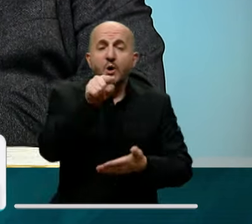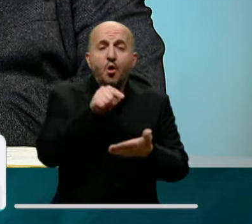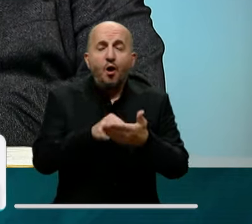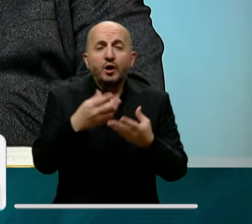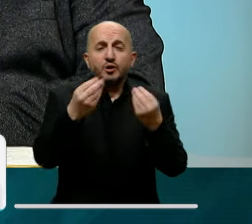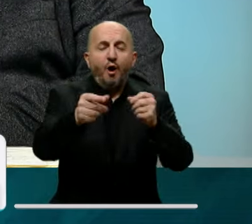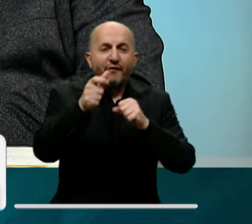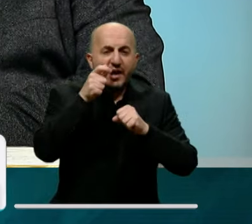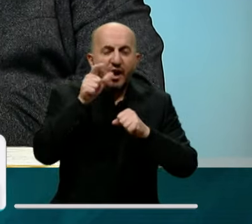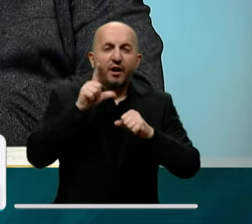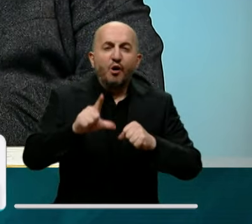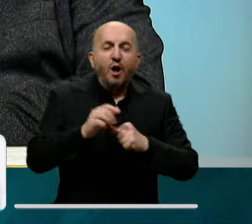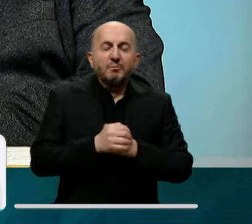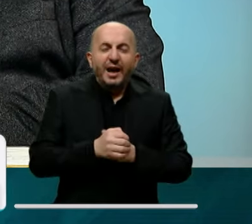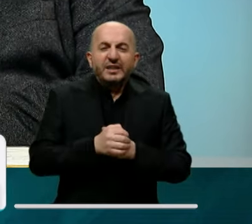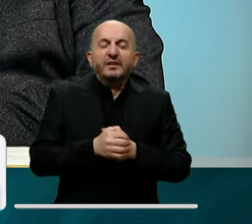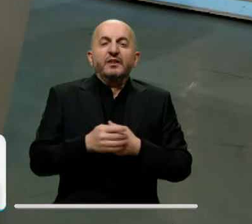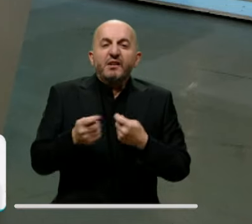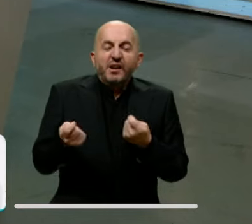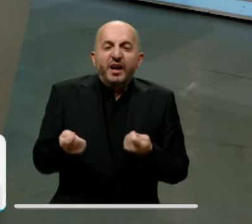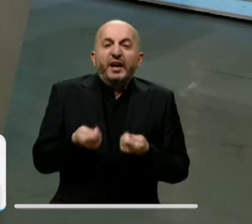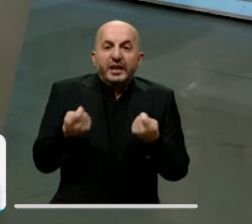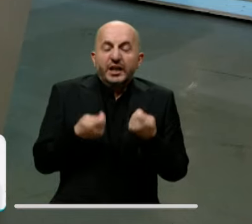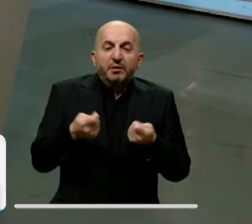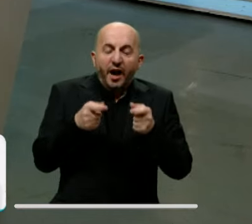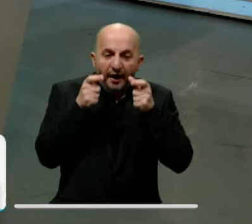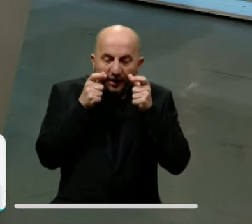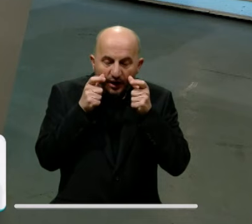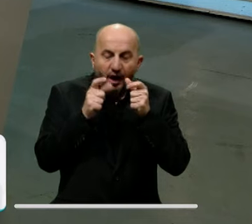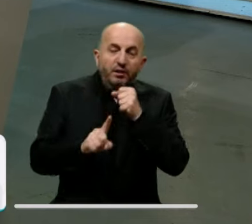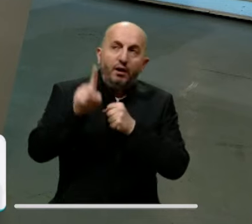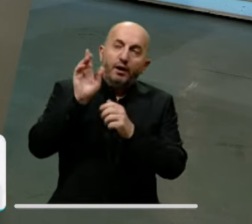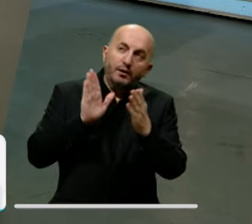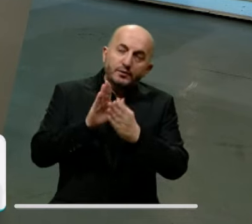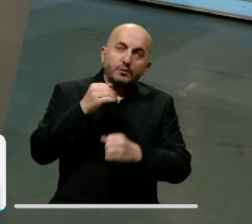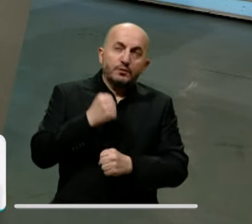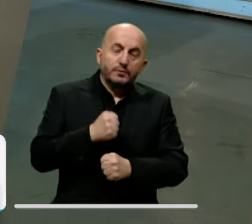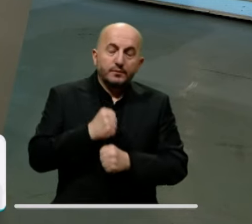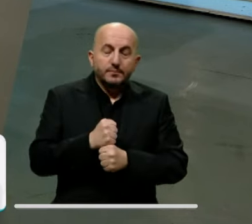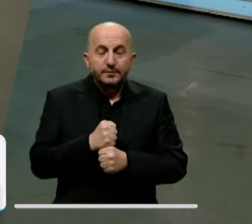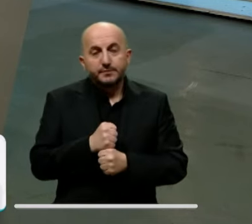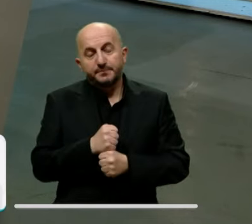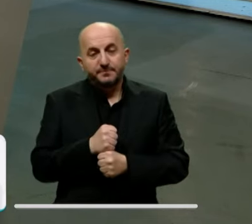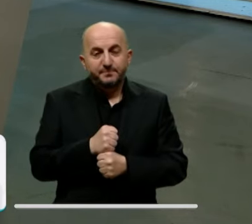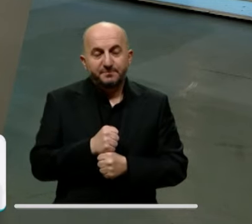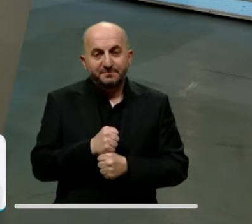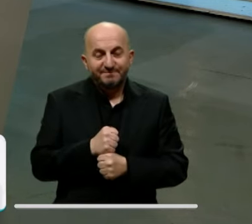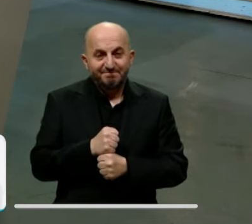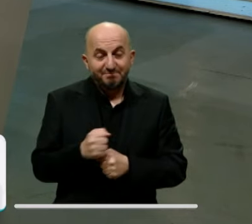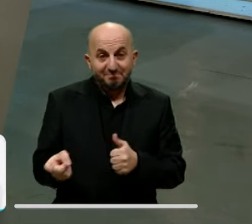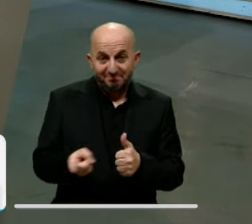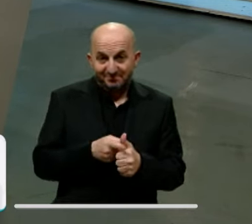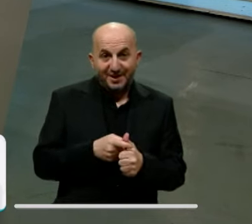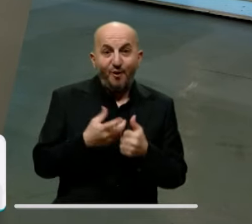çok dikkatli olmalıyız Tabii ki mesaimiz de dikkat etmeliyiz ama Allaha karşı olan görevimiz görevlerimizin başı